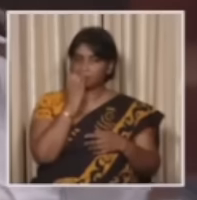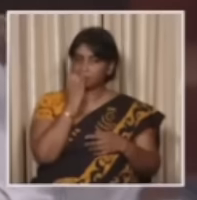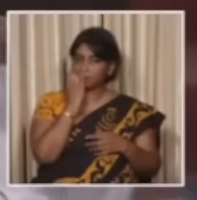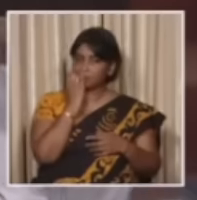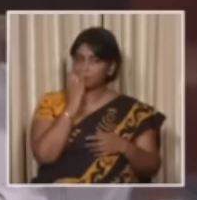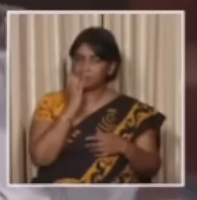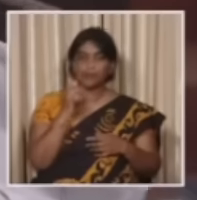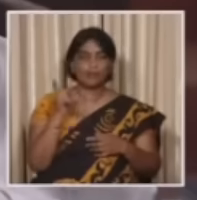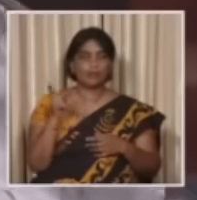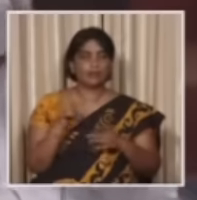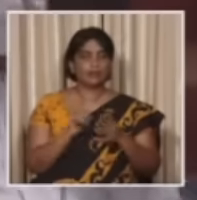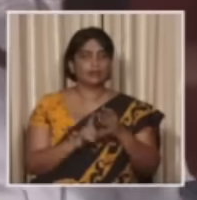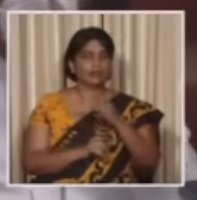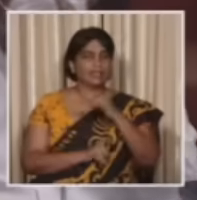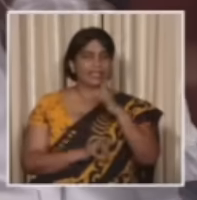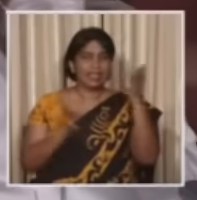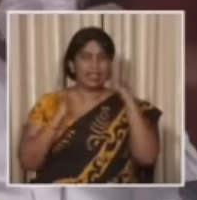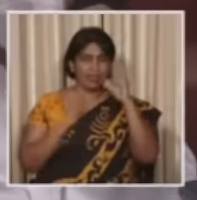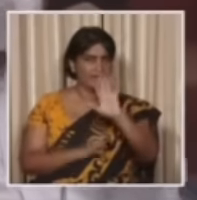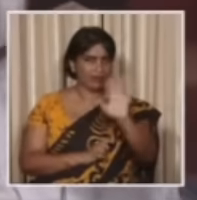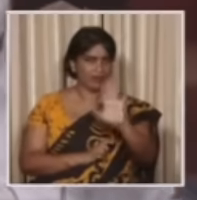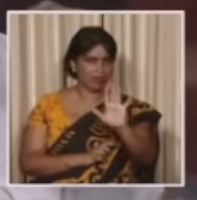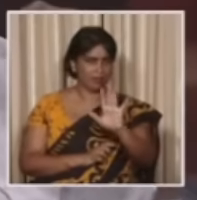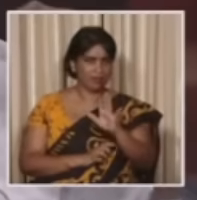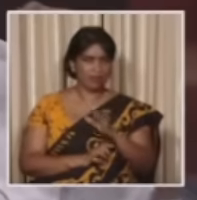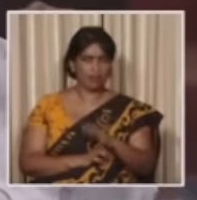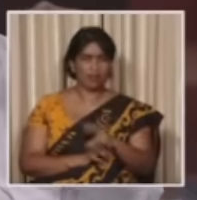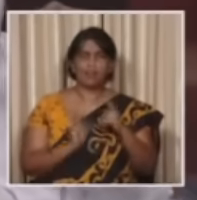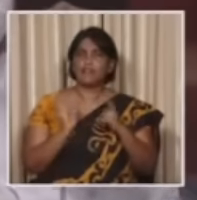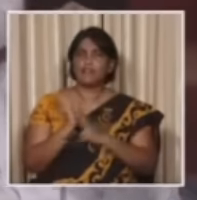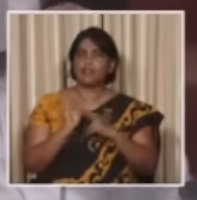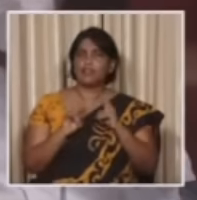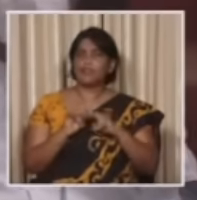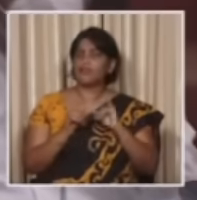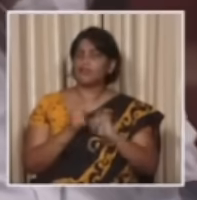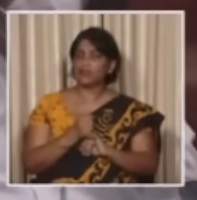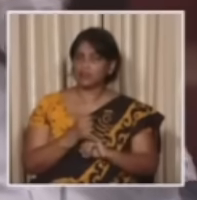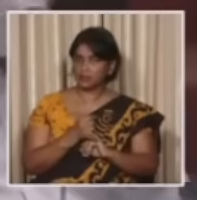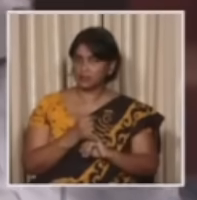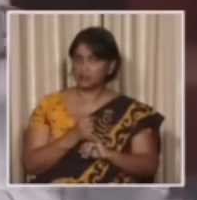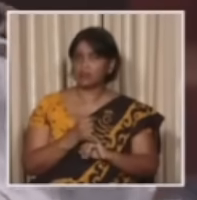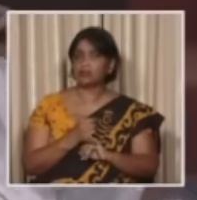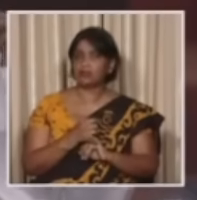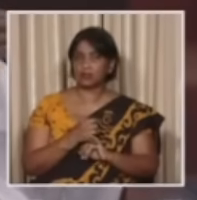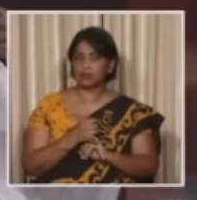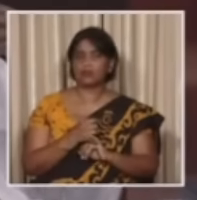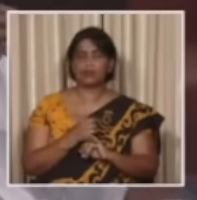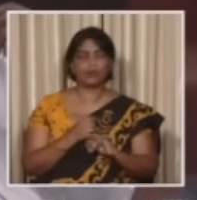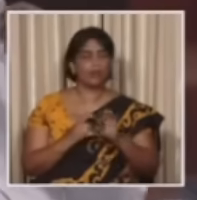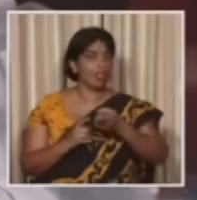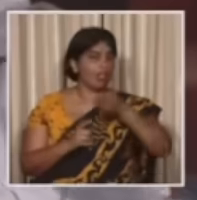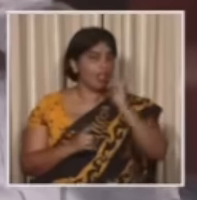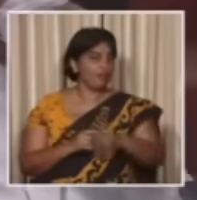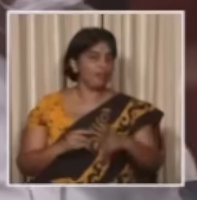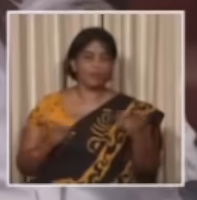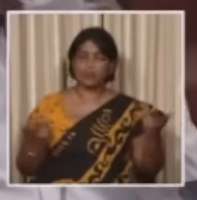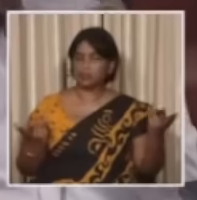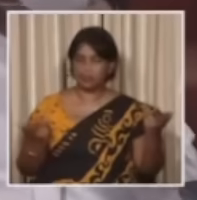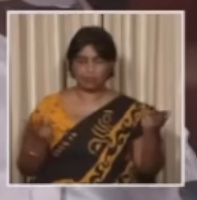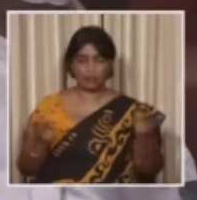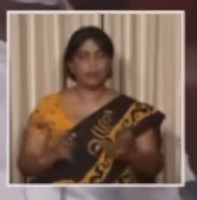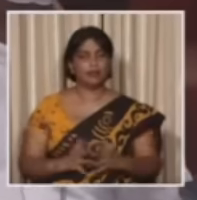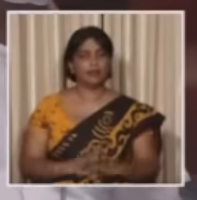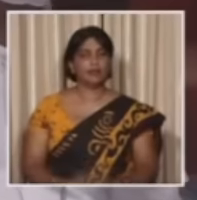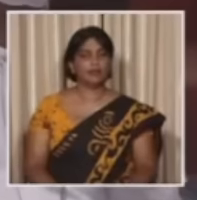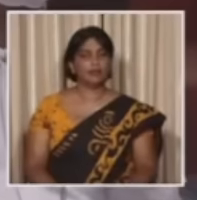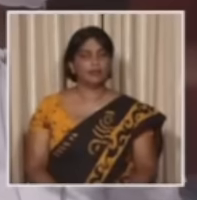මේක මේ සබඩකටුව මේක හිනා වෙන එකක් නෙවෙයි VFS VFS ගරුමන්තවා අපි න්‍යායපත්‍රයට කටයුතු කරන්න තියෙනවා